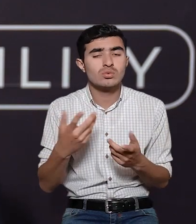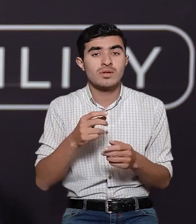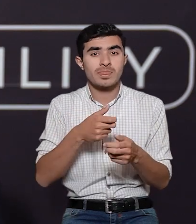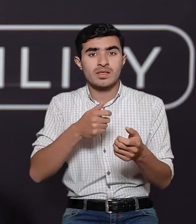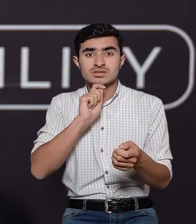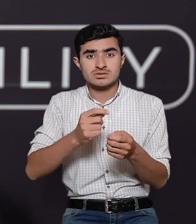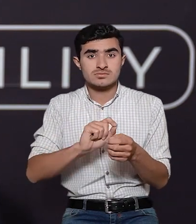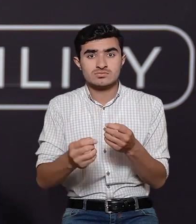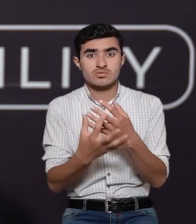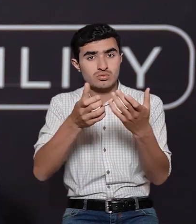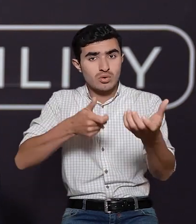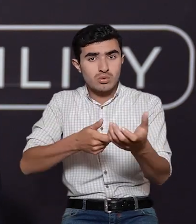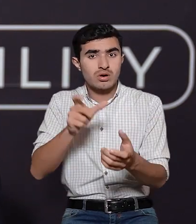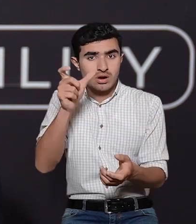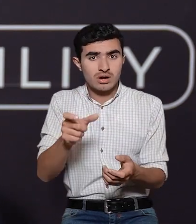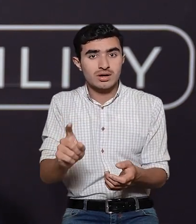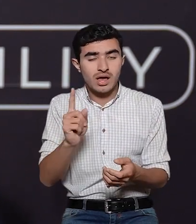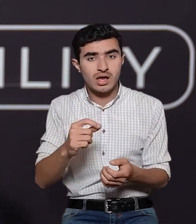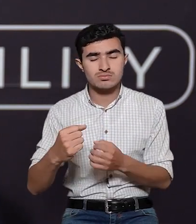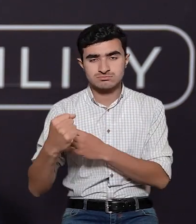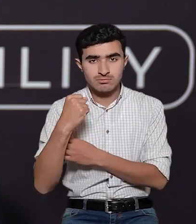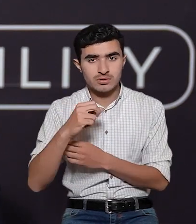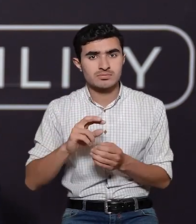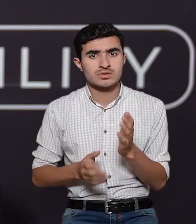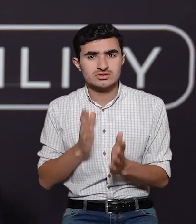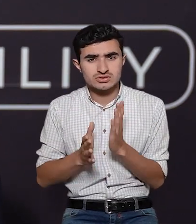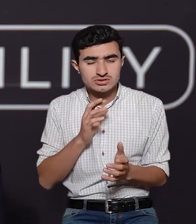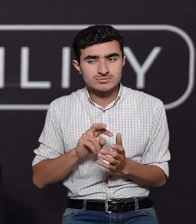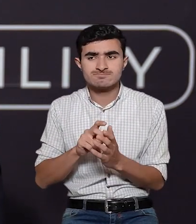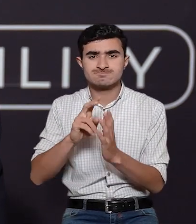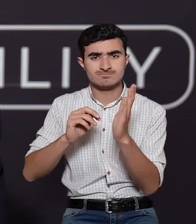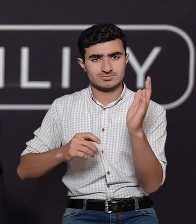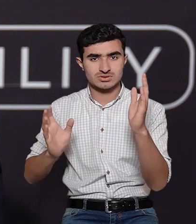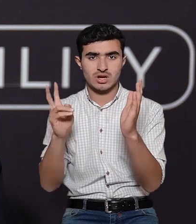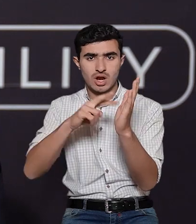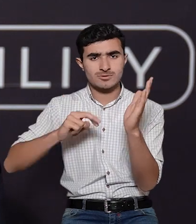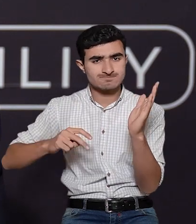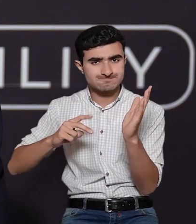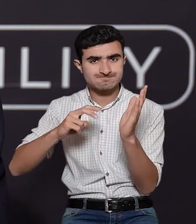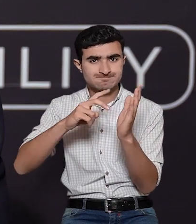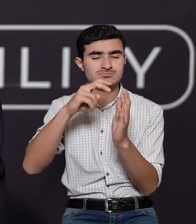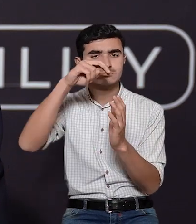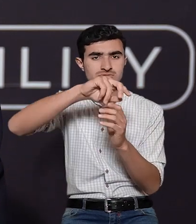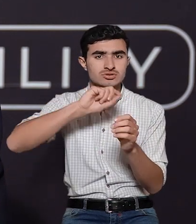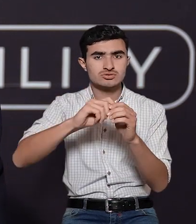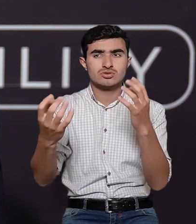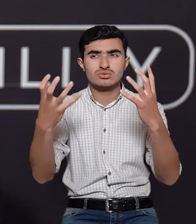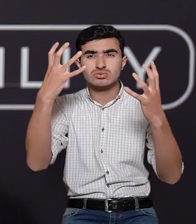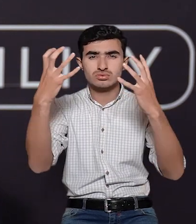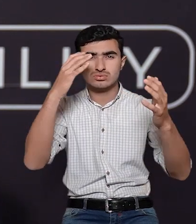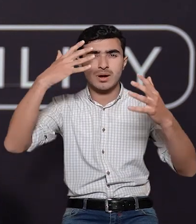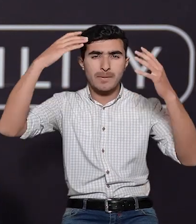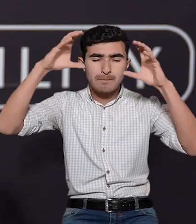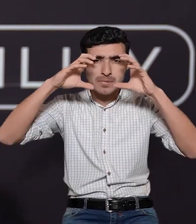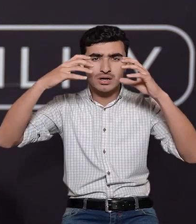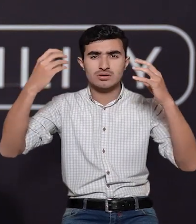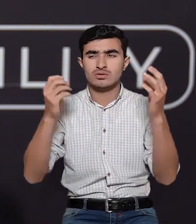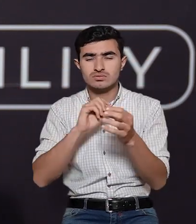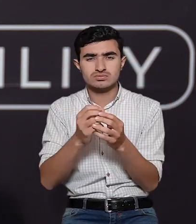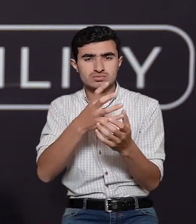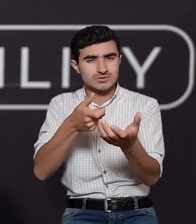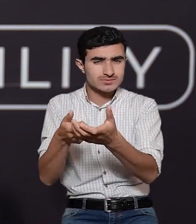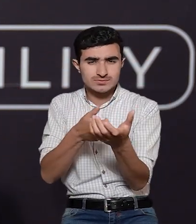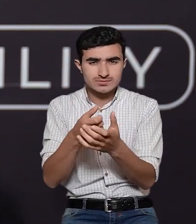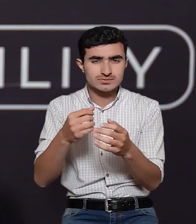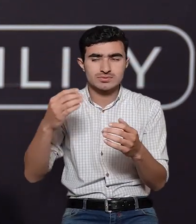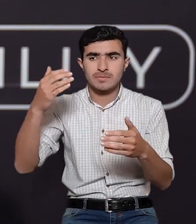کے اندر انٹری کرتے ہیں، اندر جا کے فائر فائٹنگ کرتے ہیں، جو کہ بڑا مشکل ہوتا ہے کیونکہ اس وقت جانا جہاں پہ نظر کچھ نہیں آ رہا، چاروں طرف دھواں ہے،